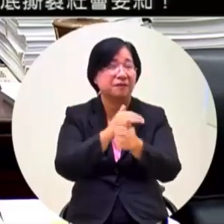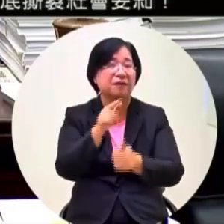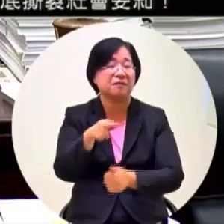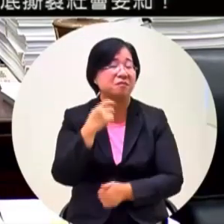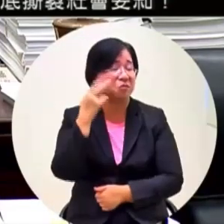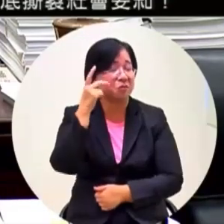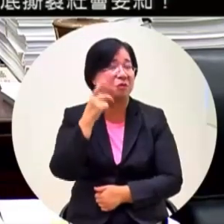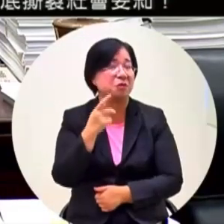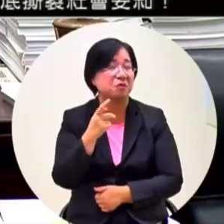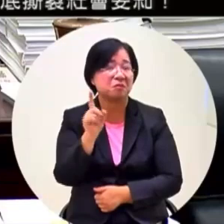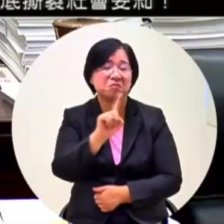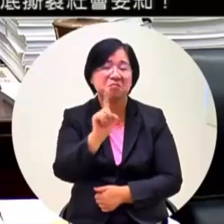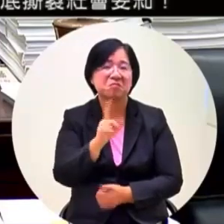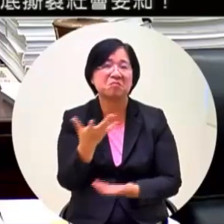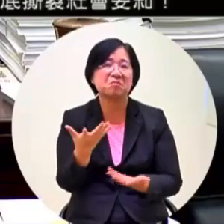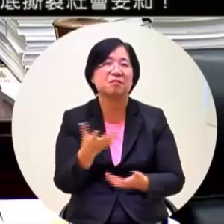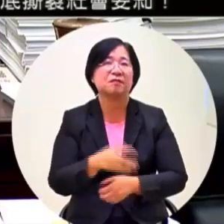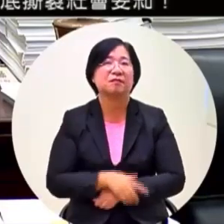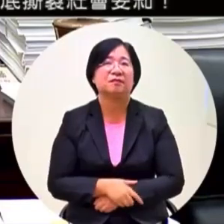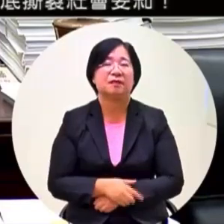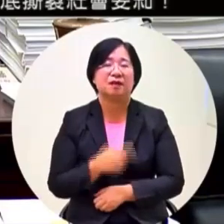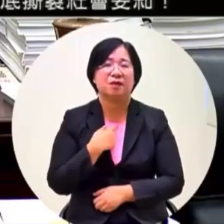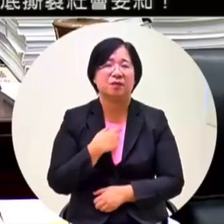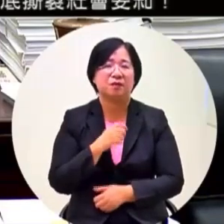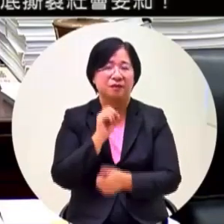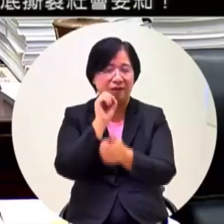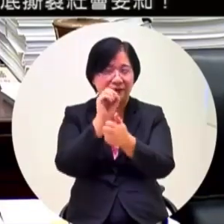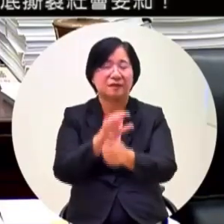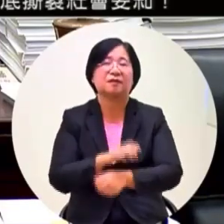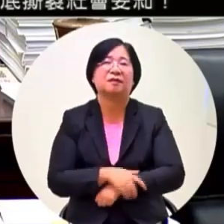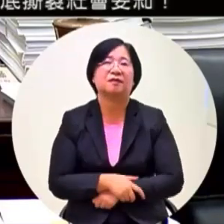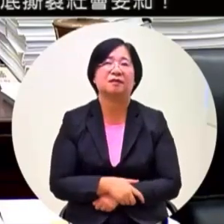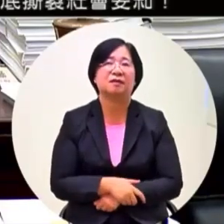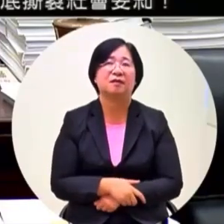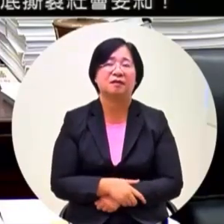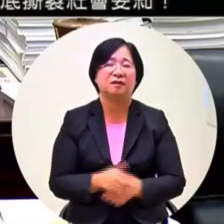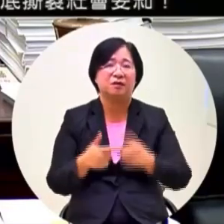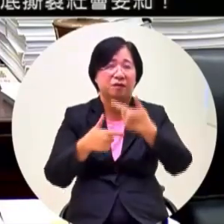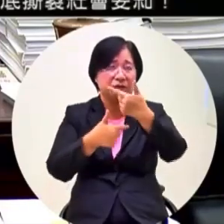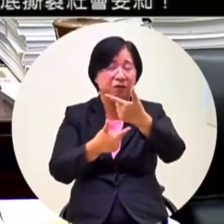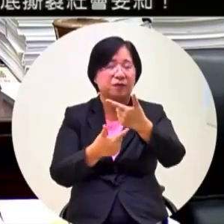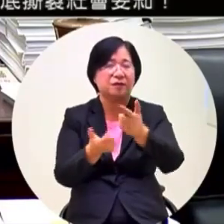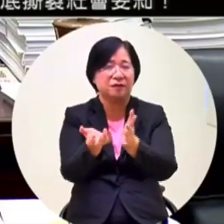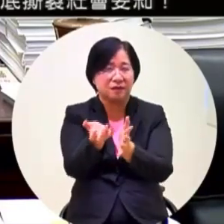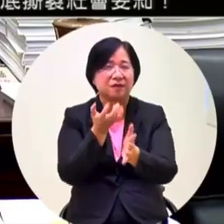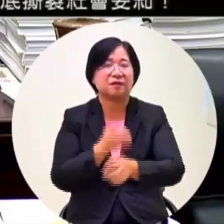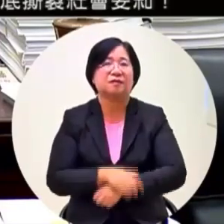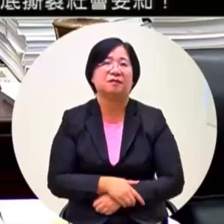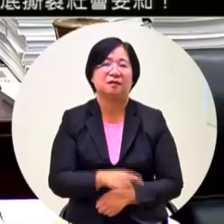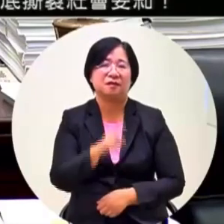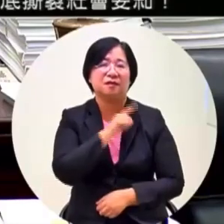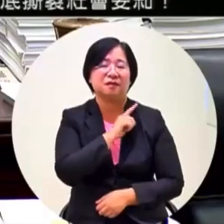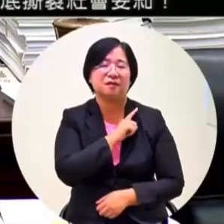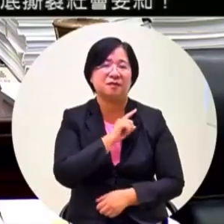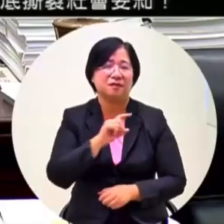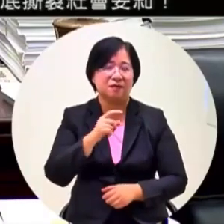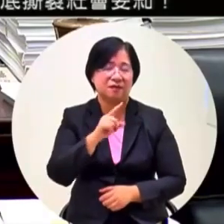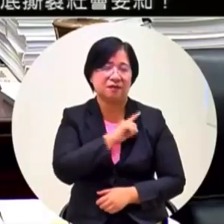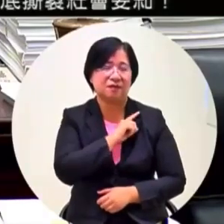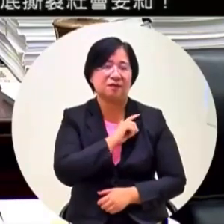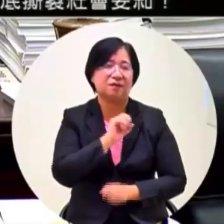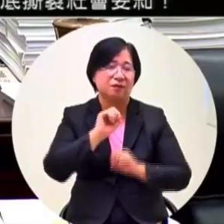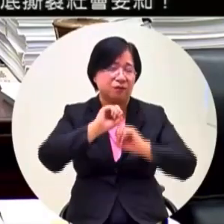席建议你啦、啊，如果能在6月6日之前呐、啊，你自行宣布辞